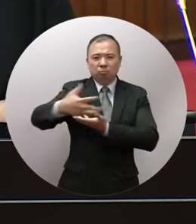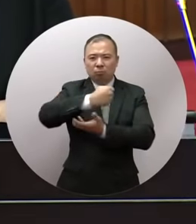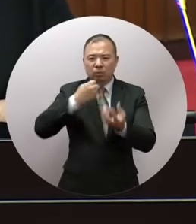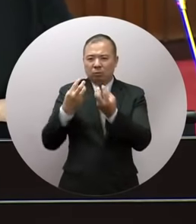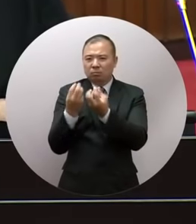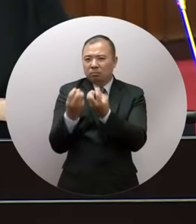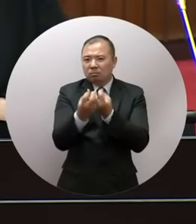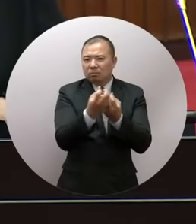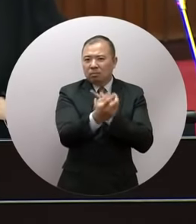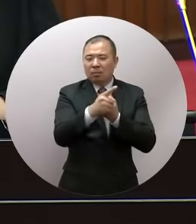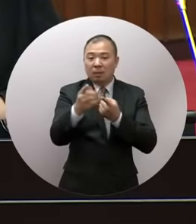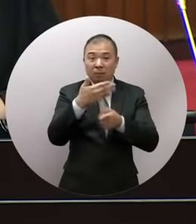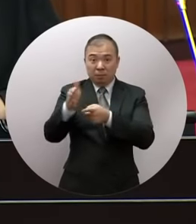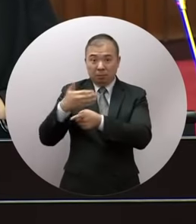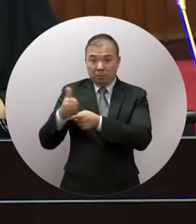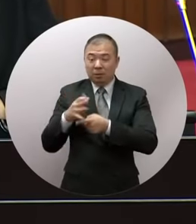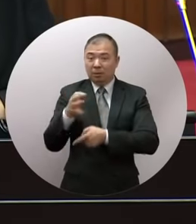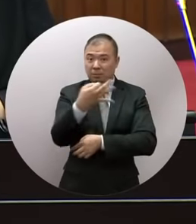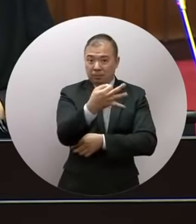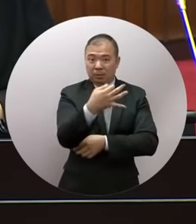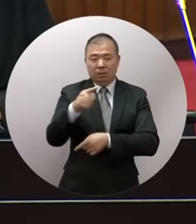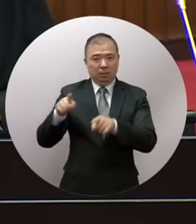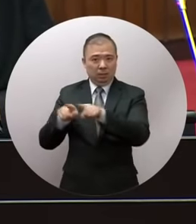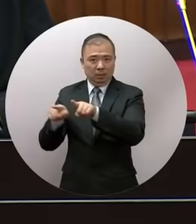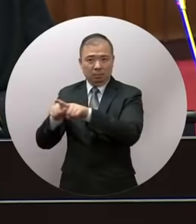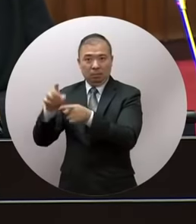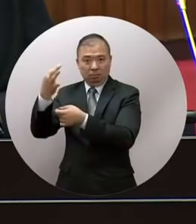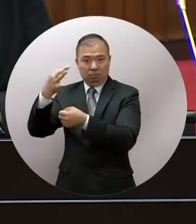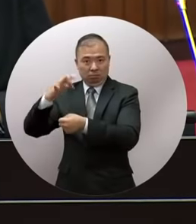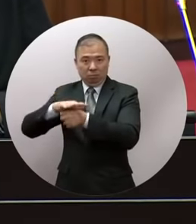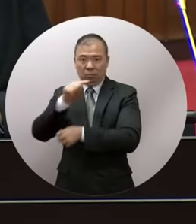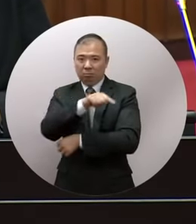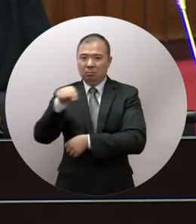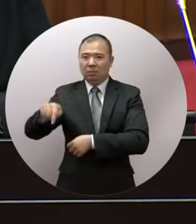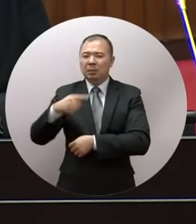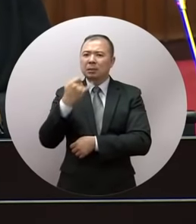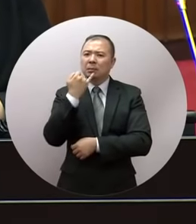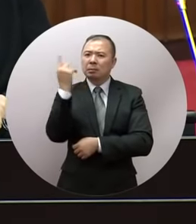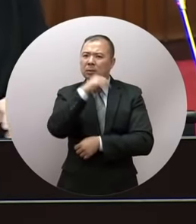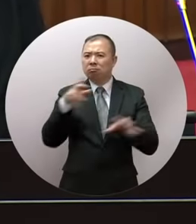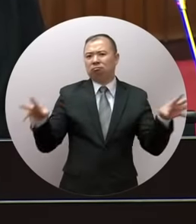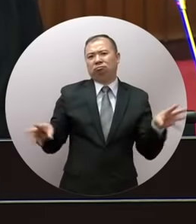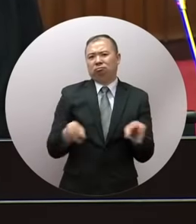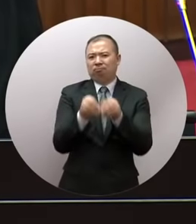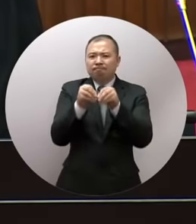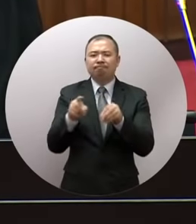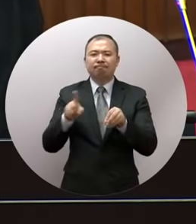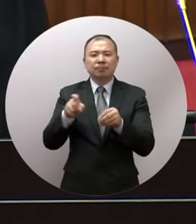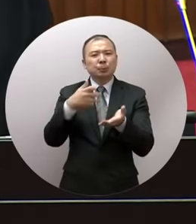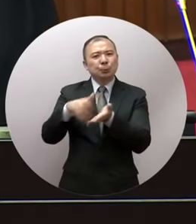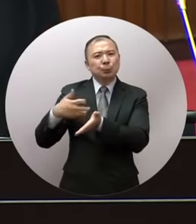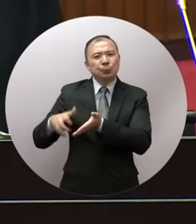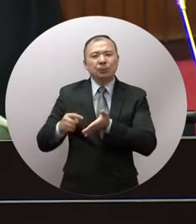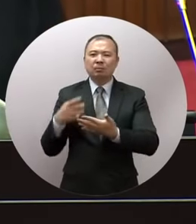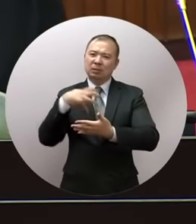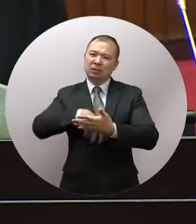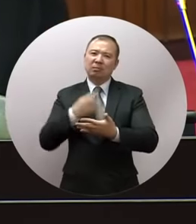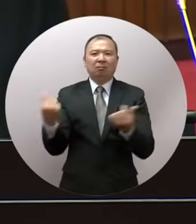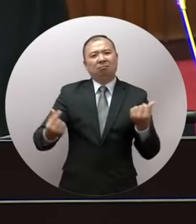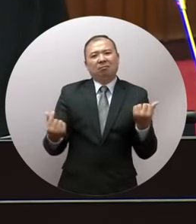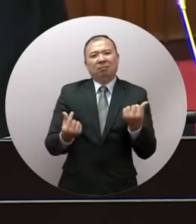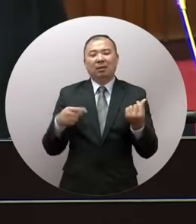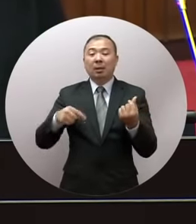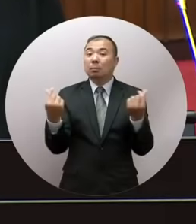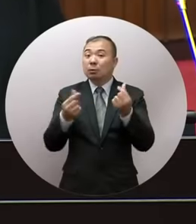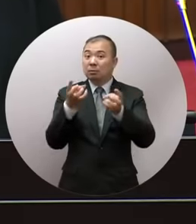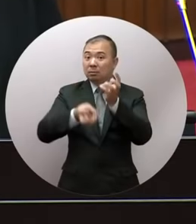其实跟一般的分的那个补助款，看是不是能够整并，因为其实那个是一样的啦，吼。那当然里头还有一些细项，比如说